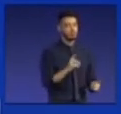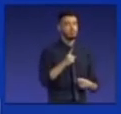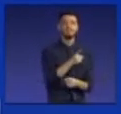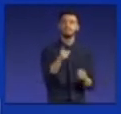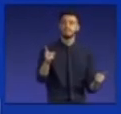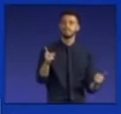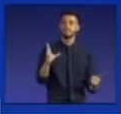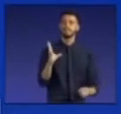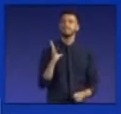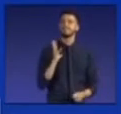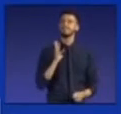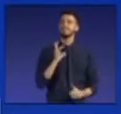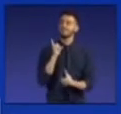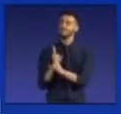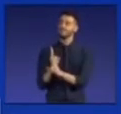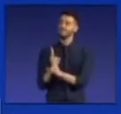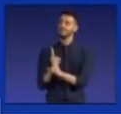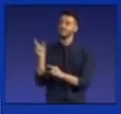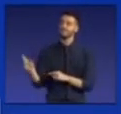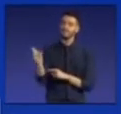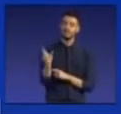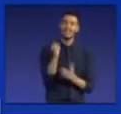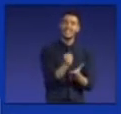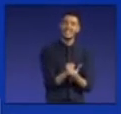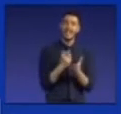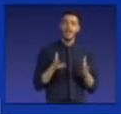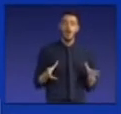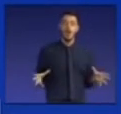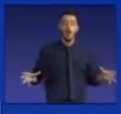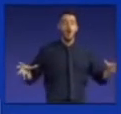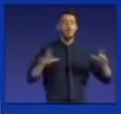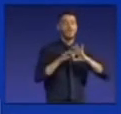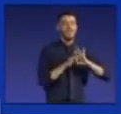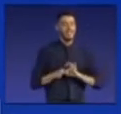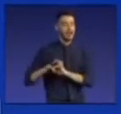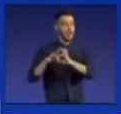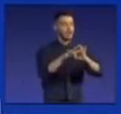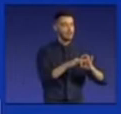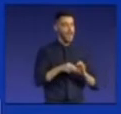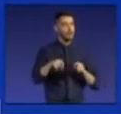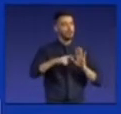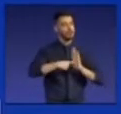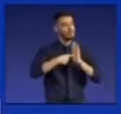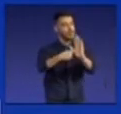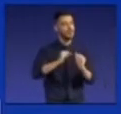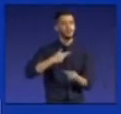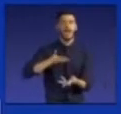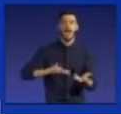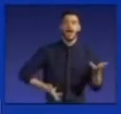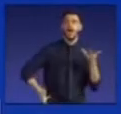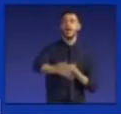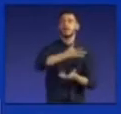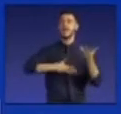κατεύθυνση στην οποία μας πιέζουν σαν Ελλάδα. Άρα μια κυβερνητική αλλαγή θα οδηγήσει σε